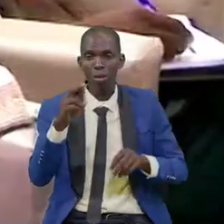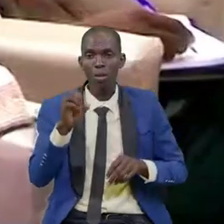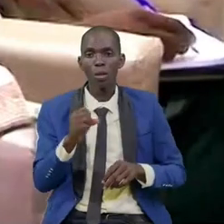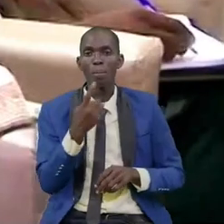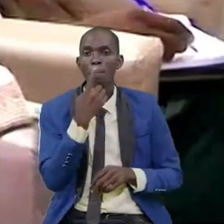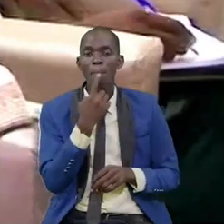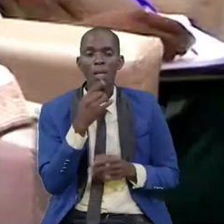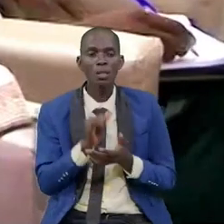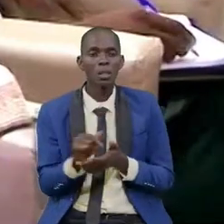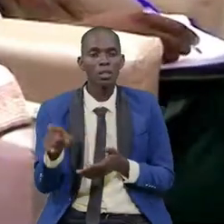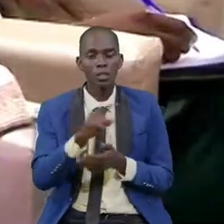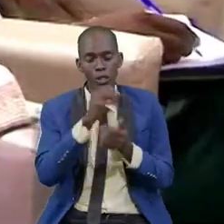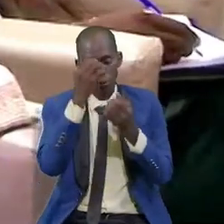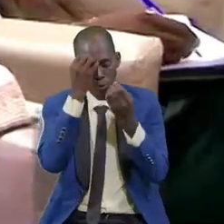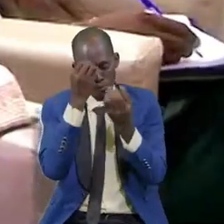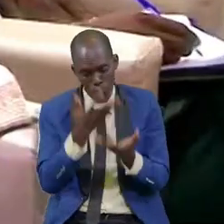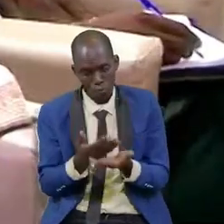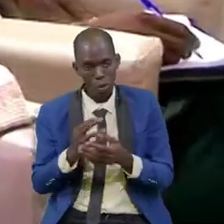nous obéissent, nous dirigeons